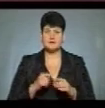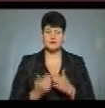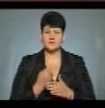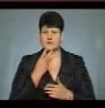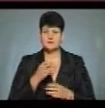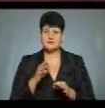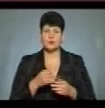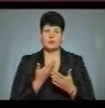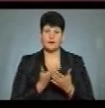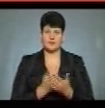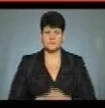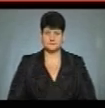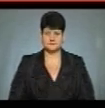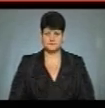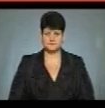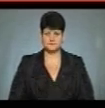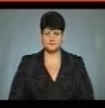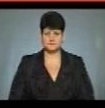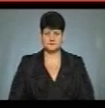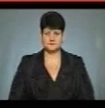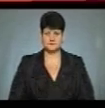дивіться про таке.